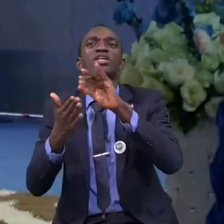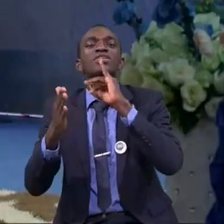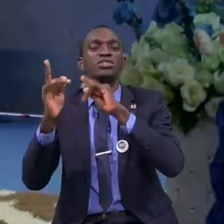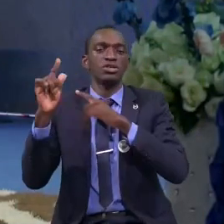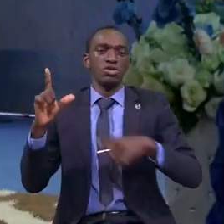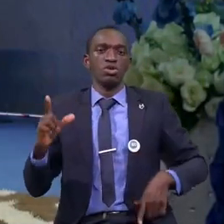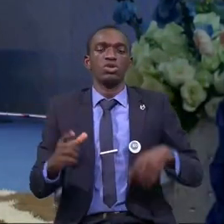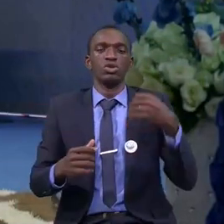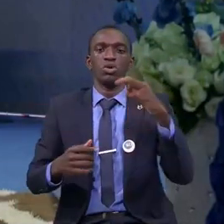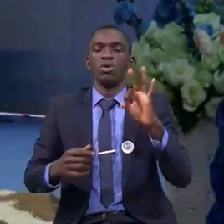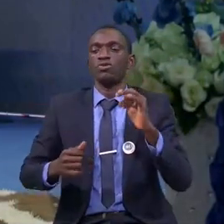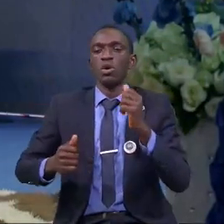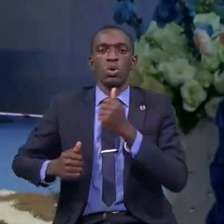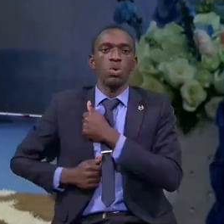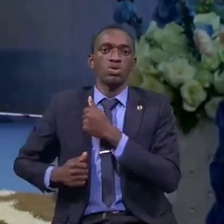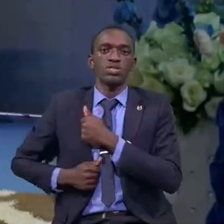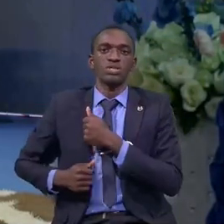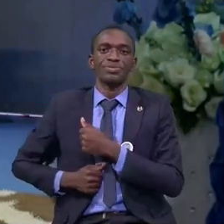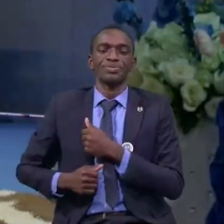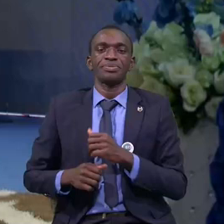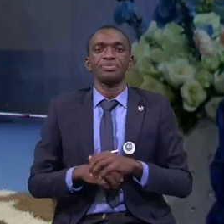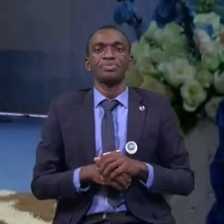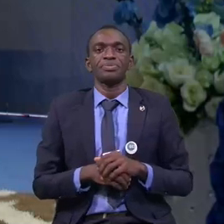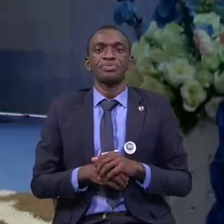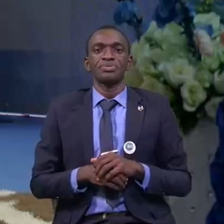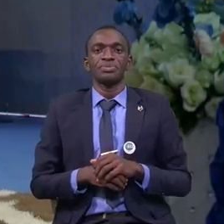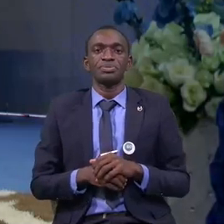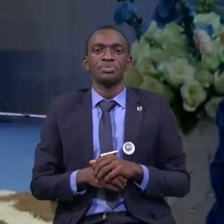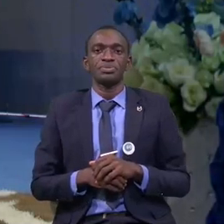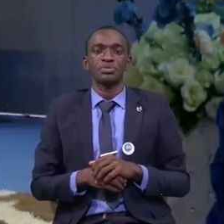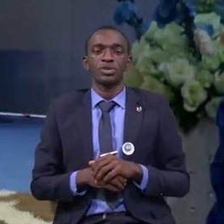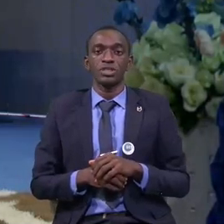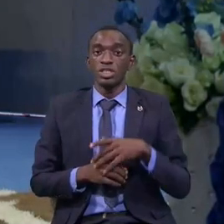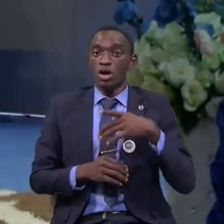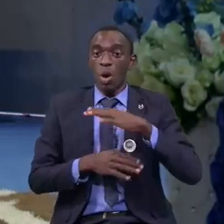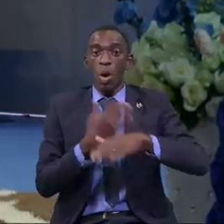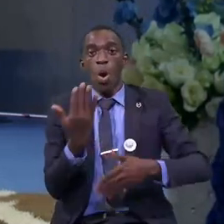Verset 3. Ils criaient l'un à l'autre et disaient, « Saint, Saint, Saint est l'Éternel des armées. »